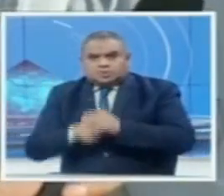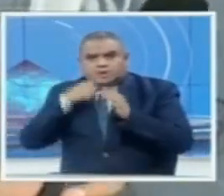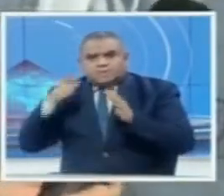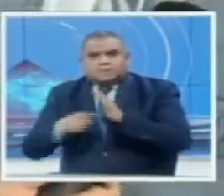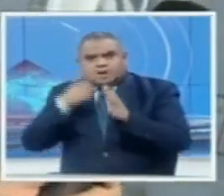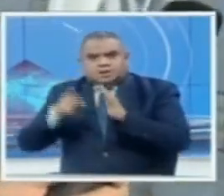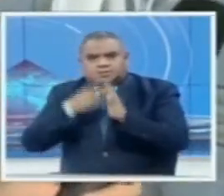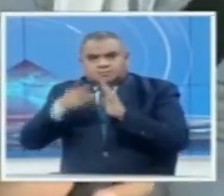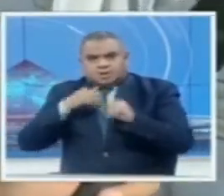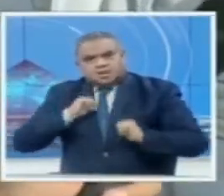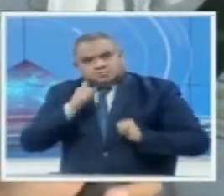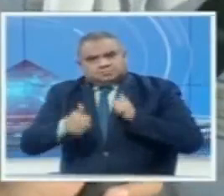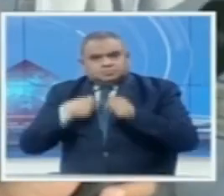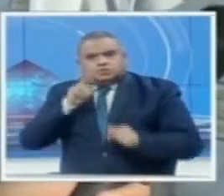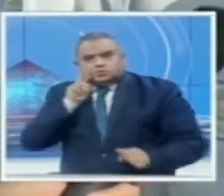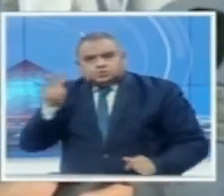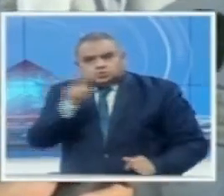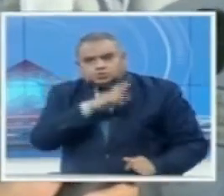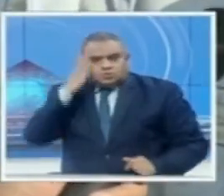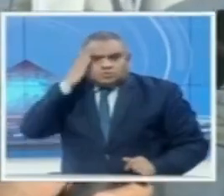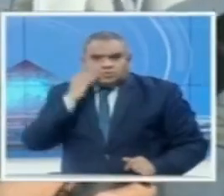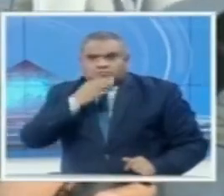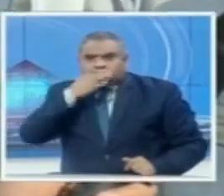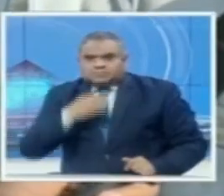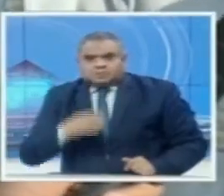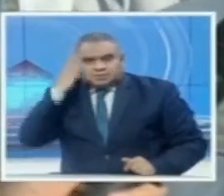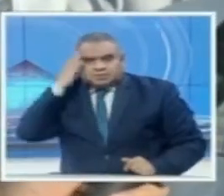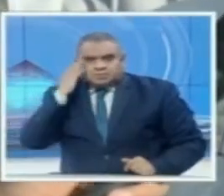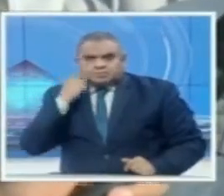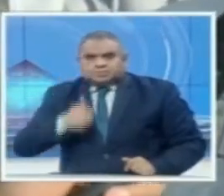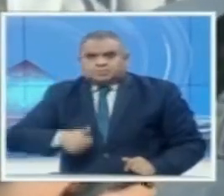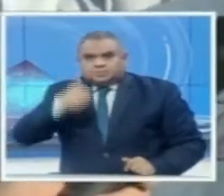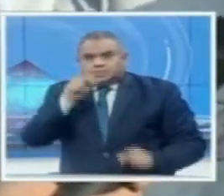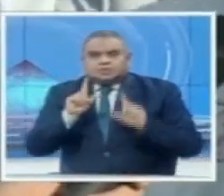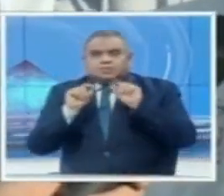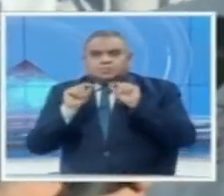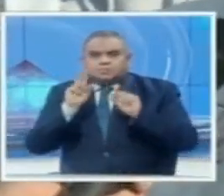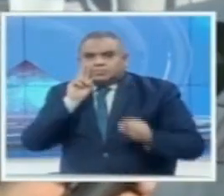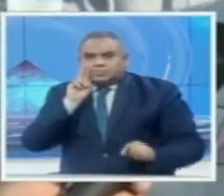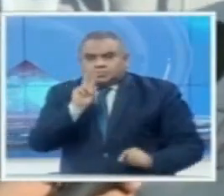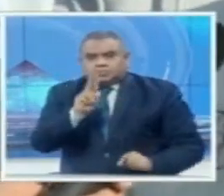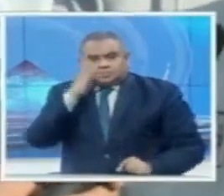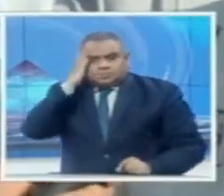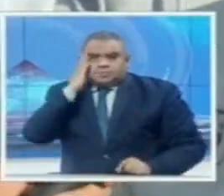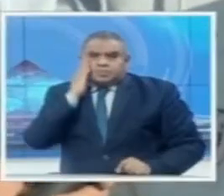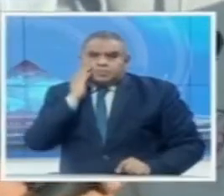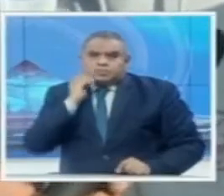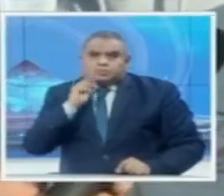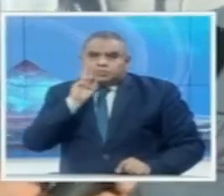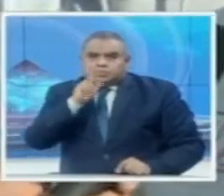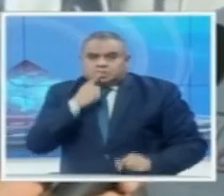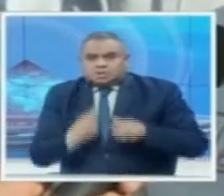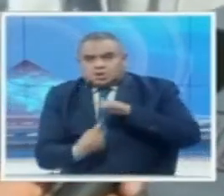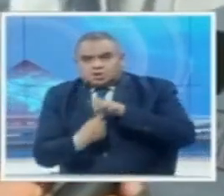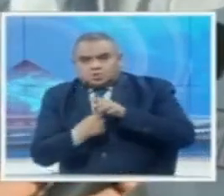وتالت، ودي يعني حاجة يعني دي حاجة بالنسبة لي حاجة كبيرة جدا، يعني ان انا ازور كلية